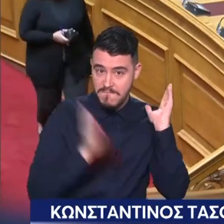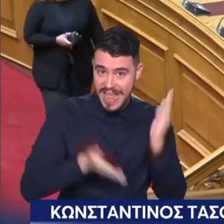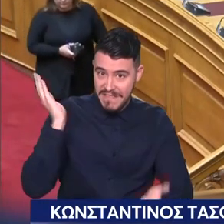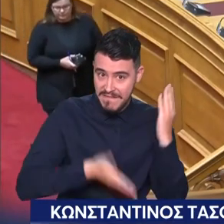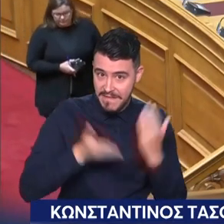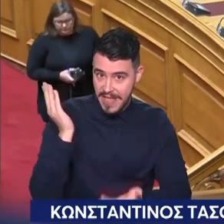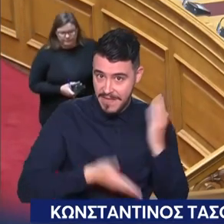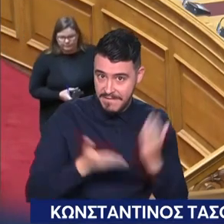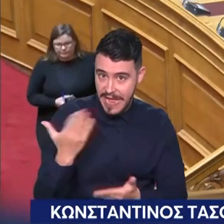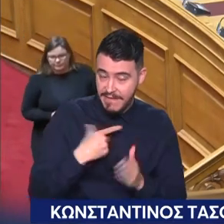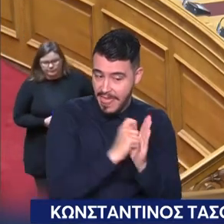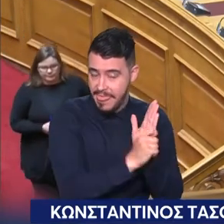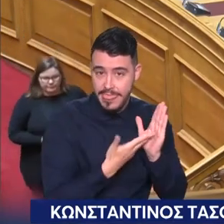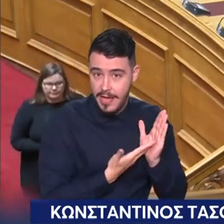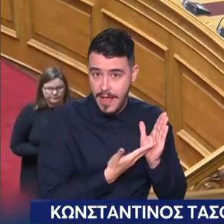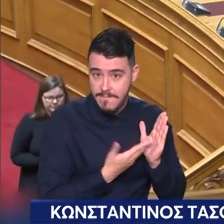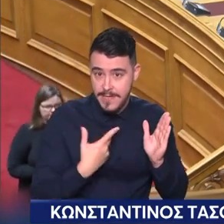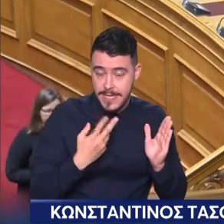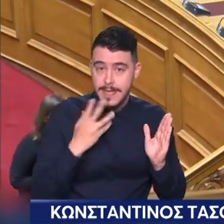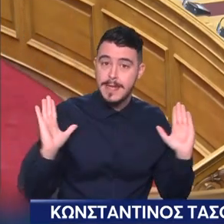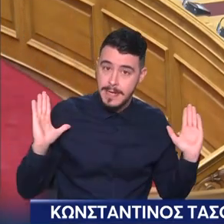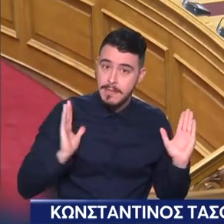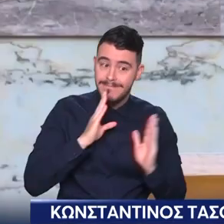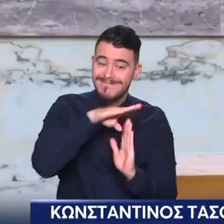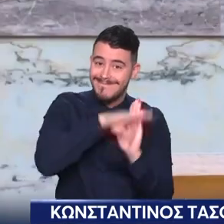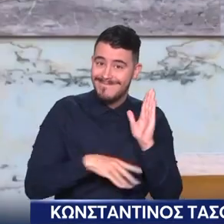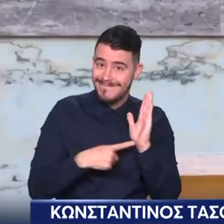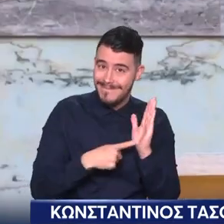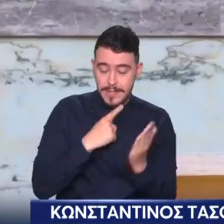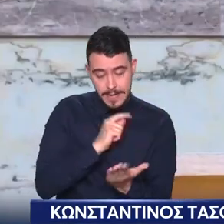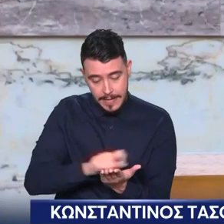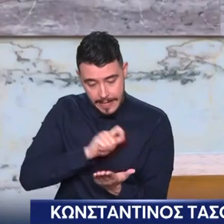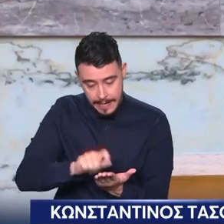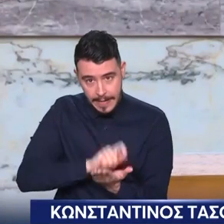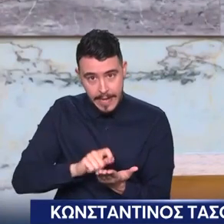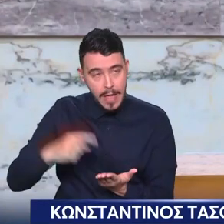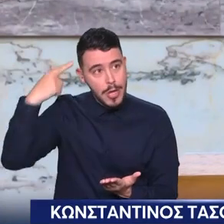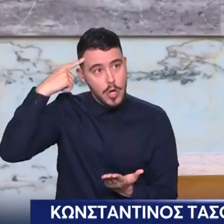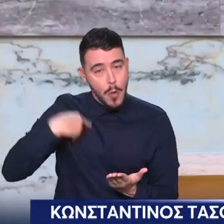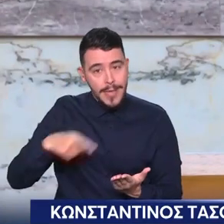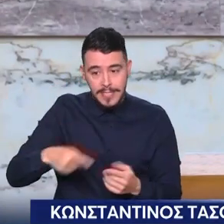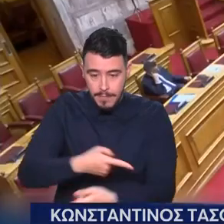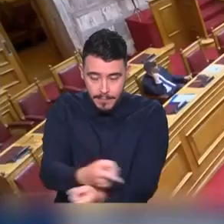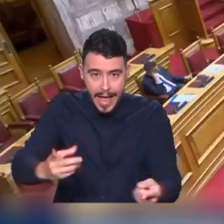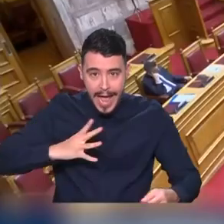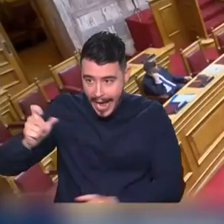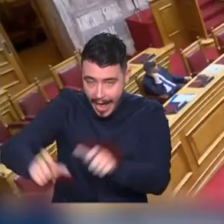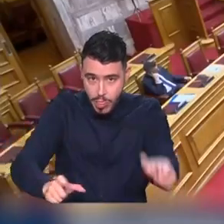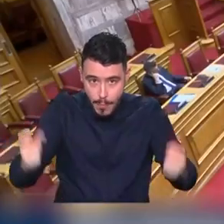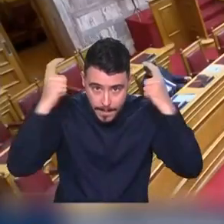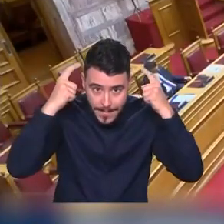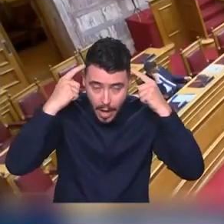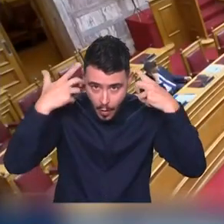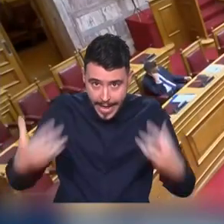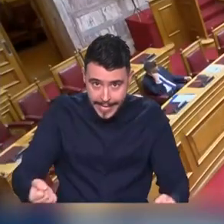αρκετά υπηικής, γιατί όταν τον φτιάχναμε νομίζαμε ότι απευθυνόμαστε σε στοιχειωδώς λογικούς ανθρώπους. Το θερμόμετρο της